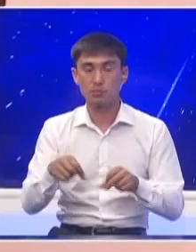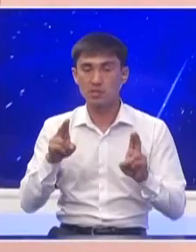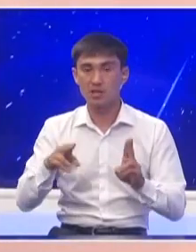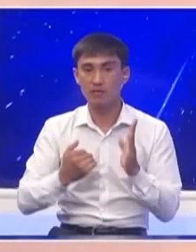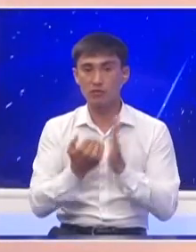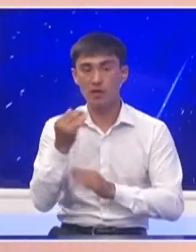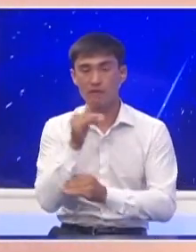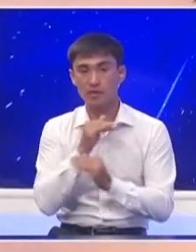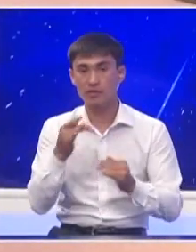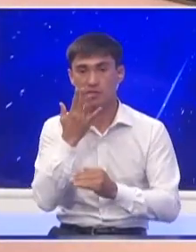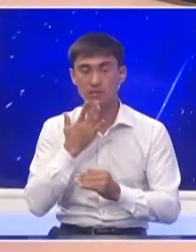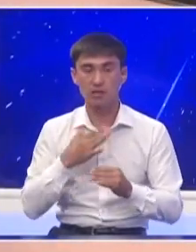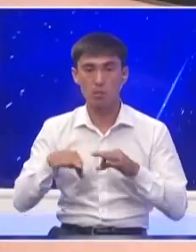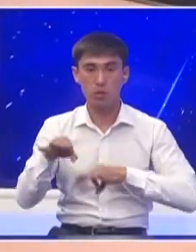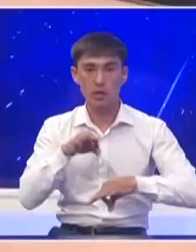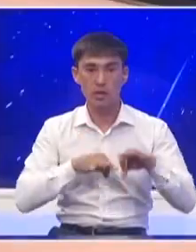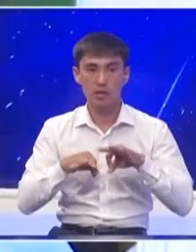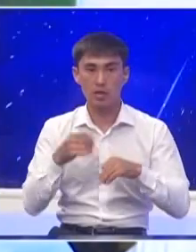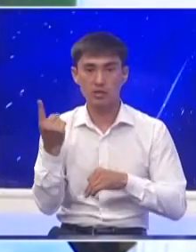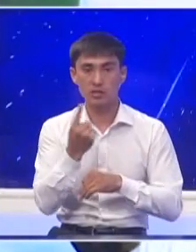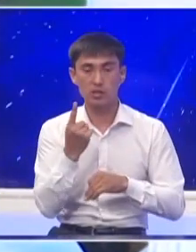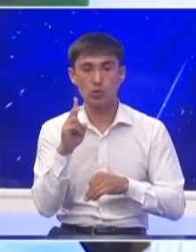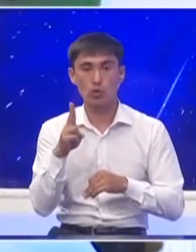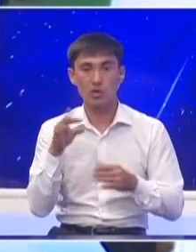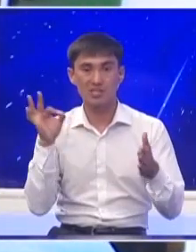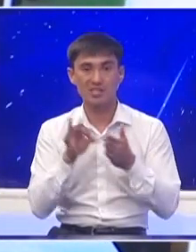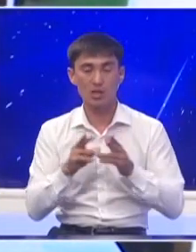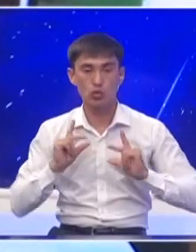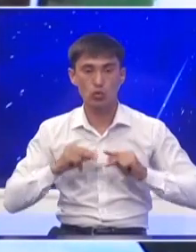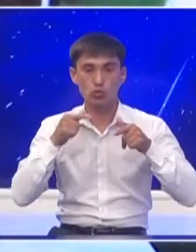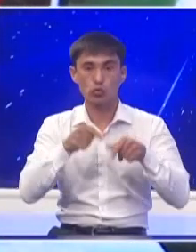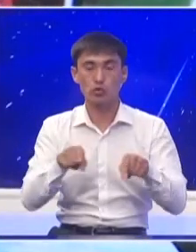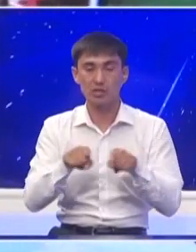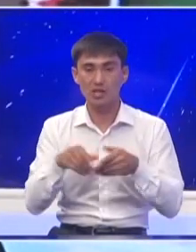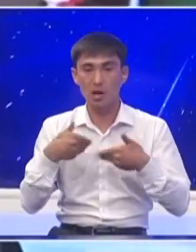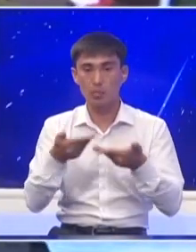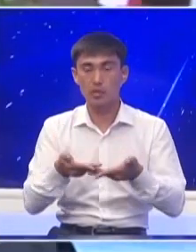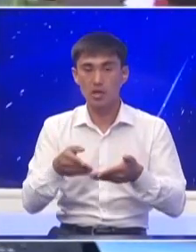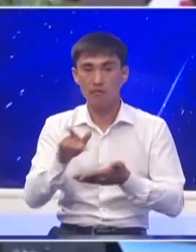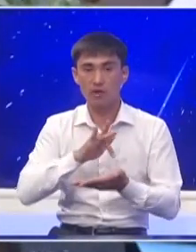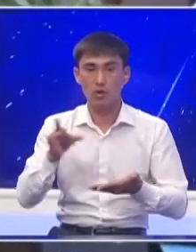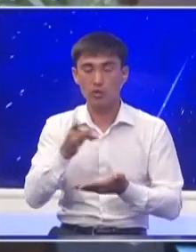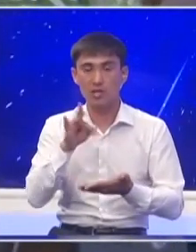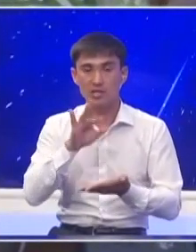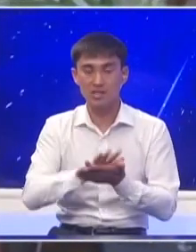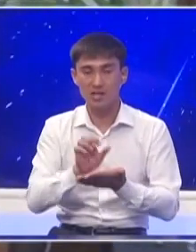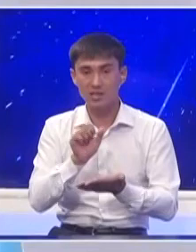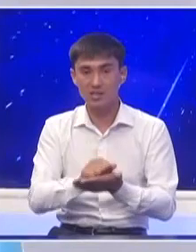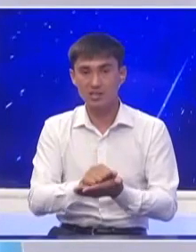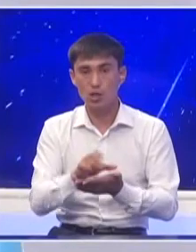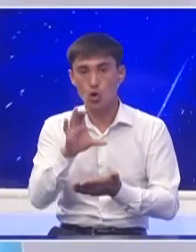высокую эффективность национального проекта. Один из тех, кто с целью трудоустройства также обратился в районный отдел занятости